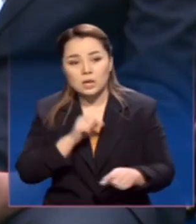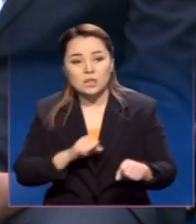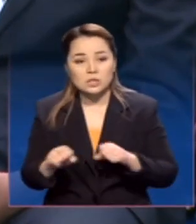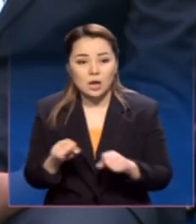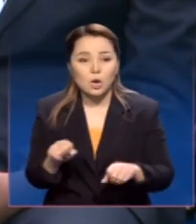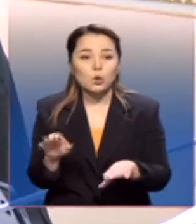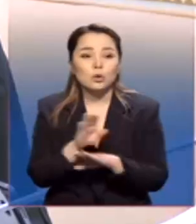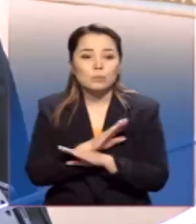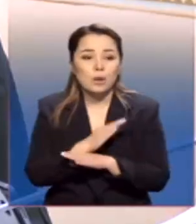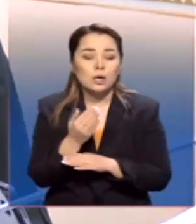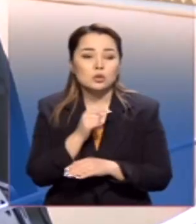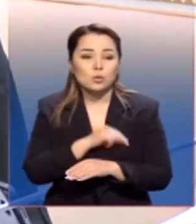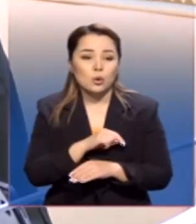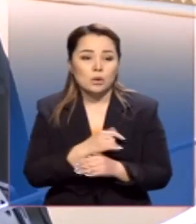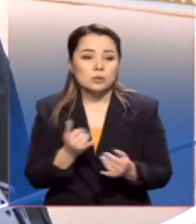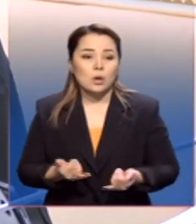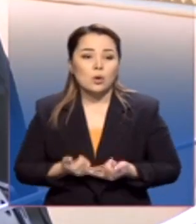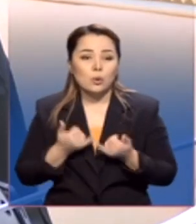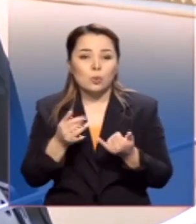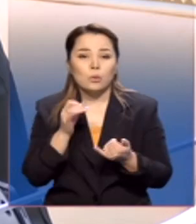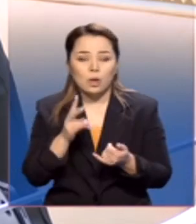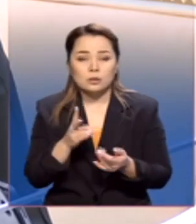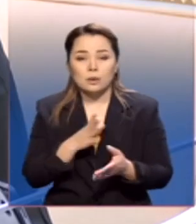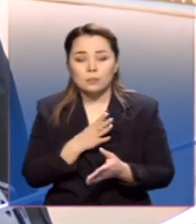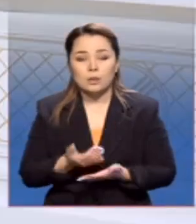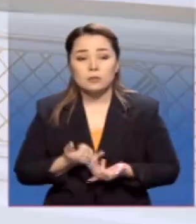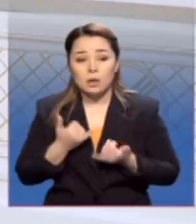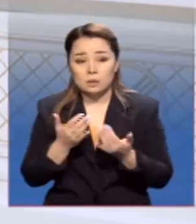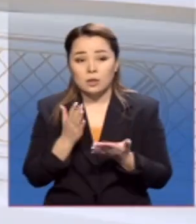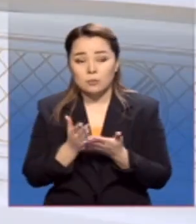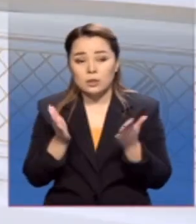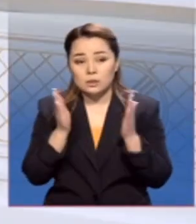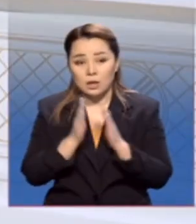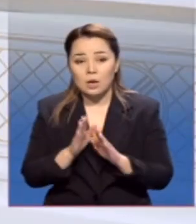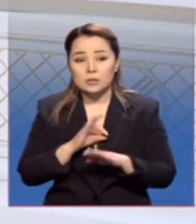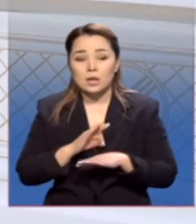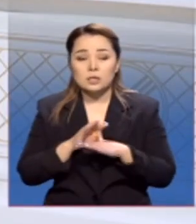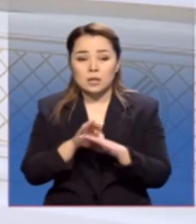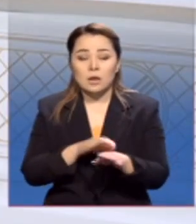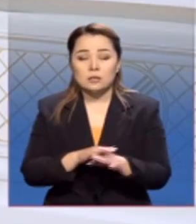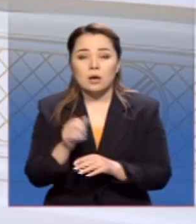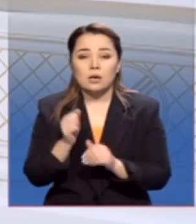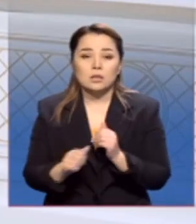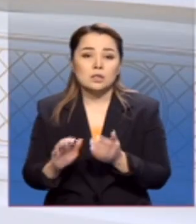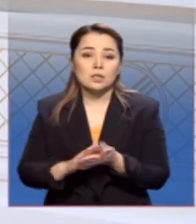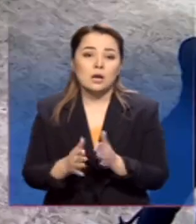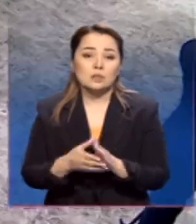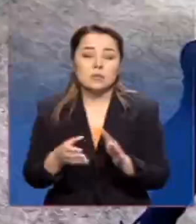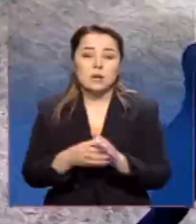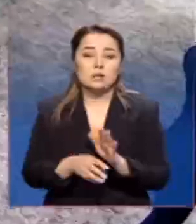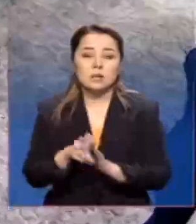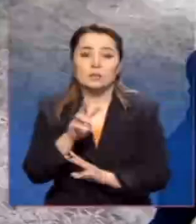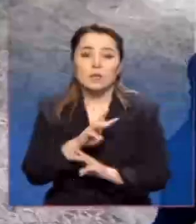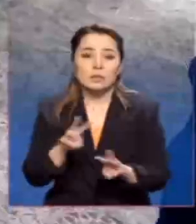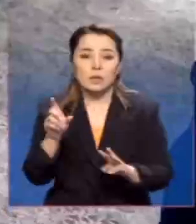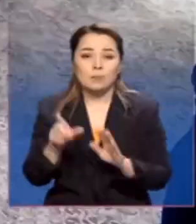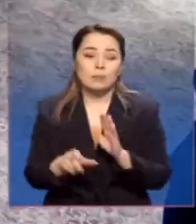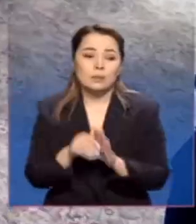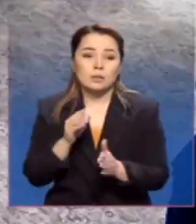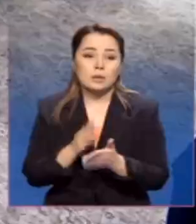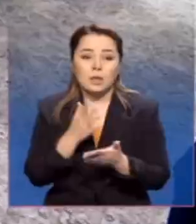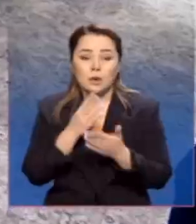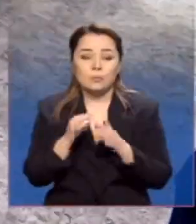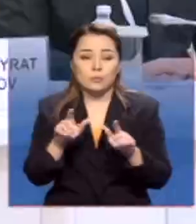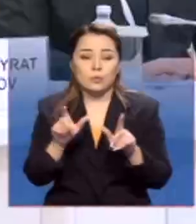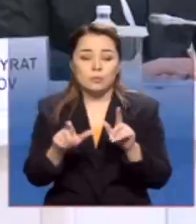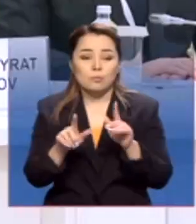сілкінісі құрбандарының рухына құран оқылып, дұға бағышталды. Ал жаңа декларацияға әр елдің сенаторлары өз парламент атынан